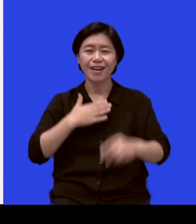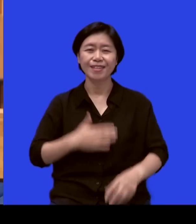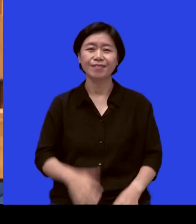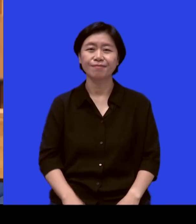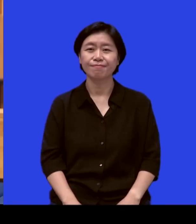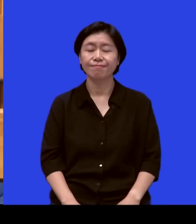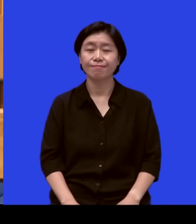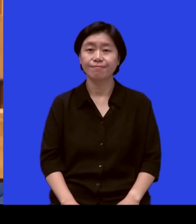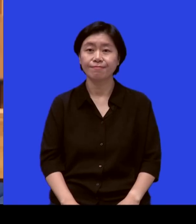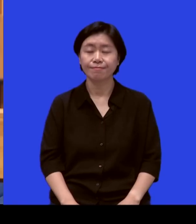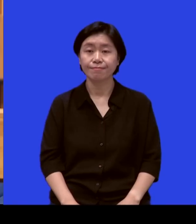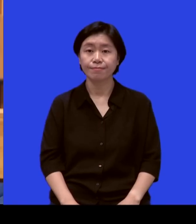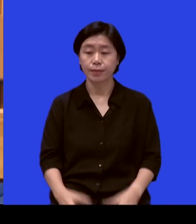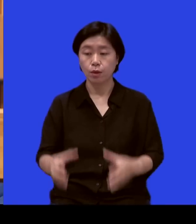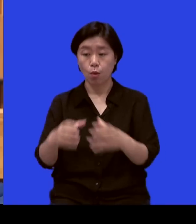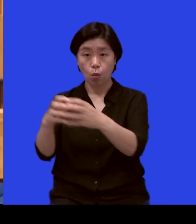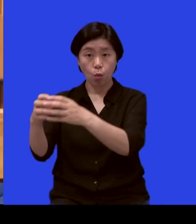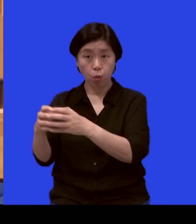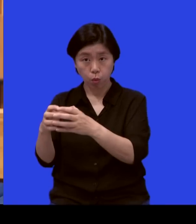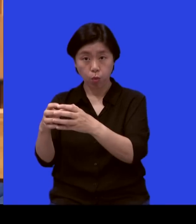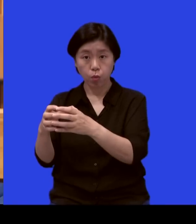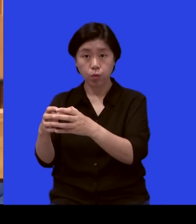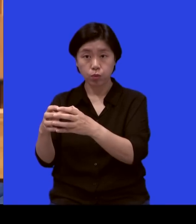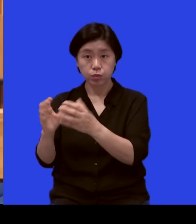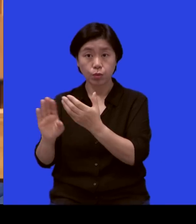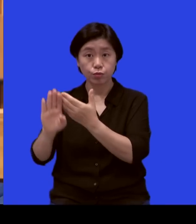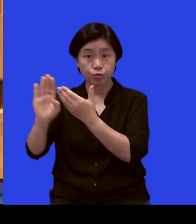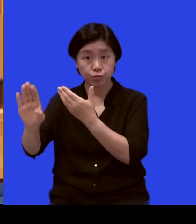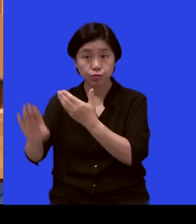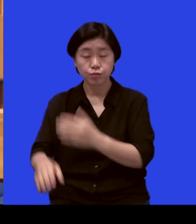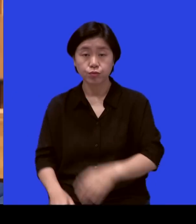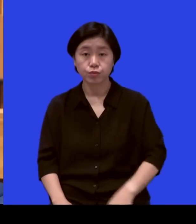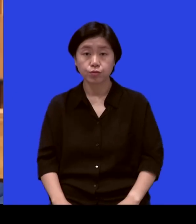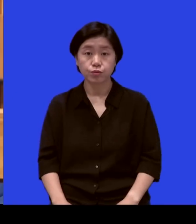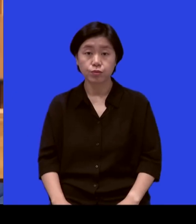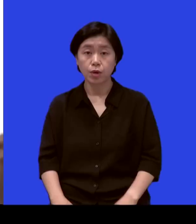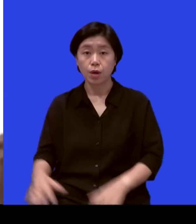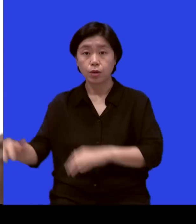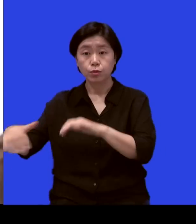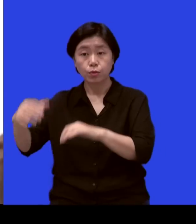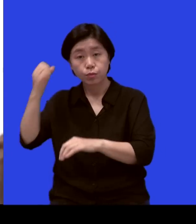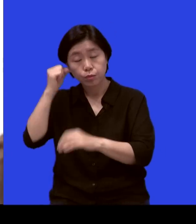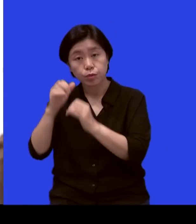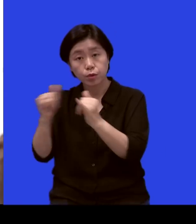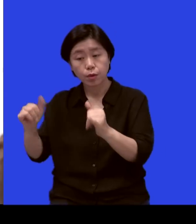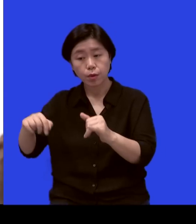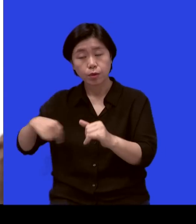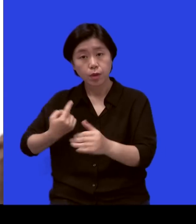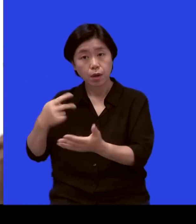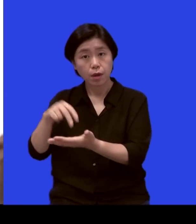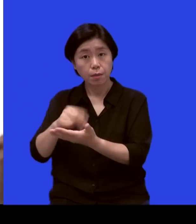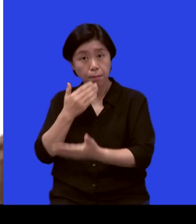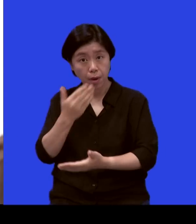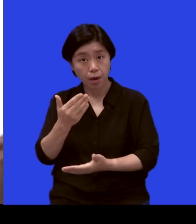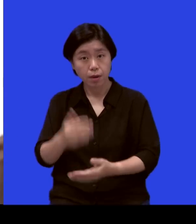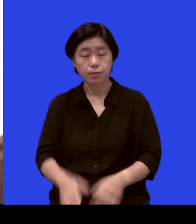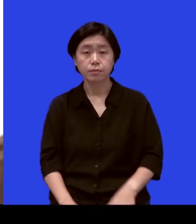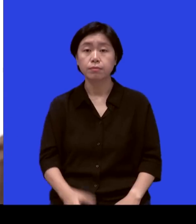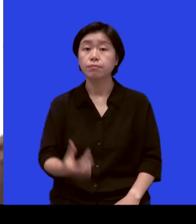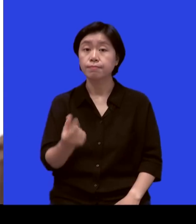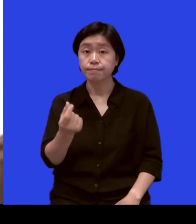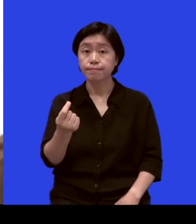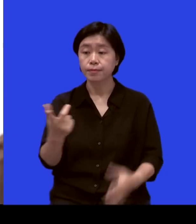된 거죠. 그게 공동체를 이루니까 이제 어떻게 보면 그 노숙인들이 자립을 한 거잖아요. 거기서 생활을 하면서는